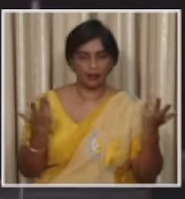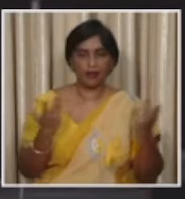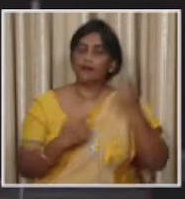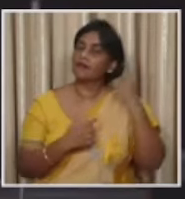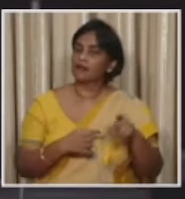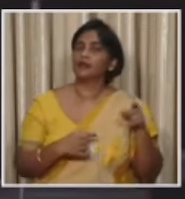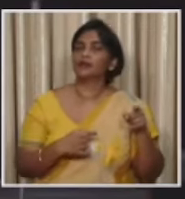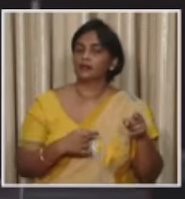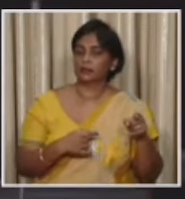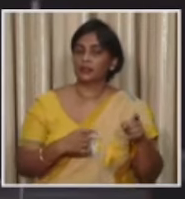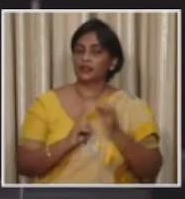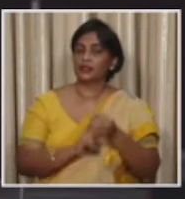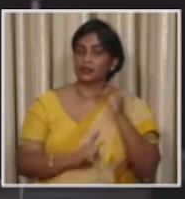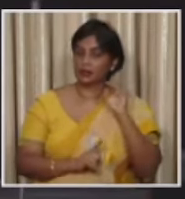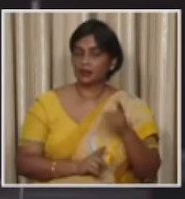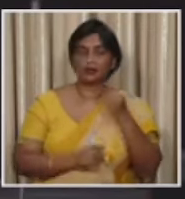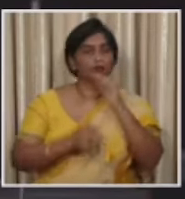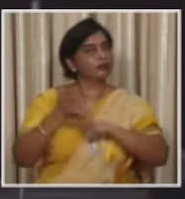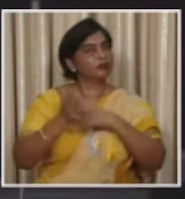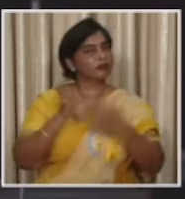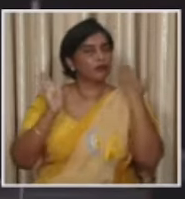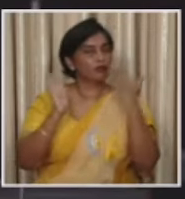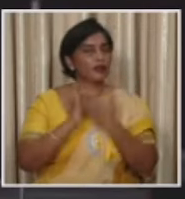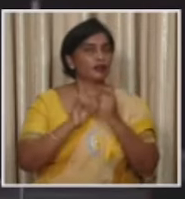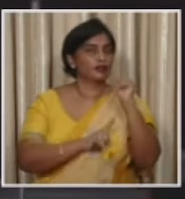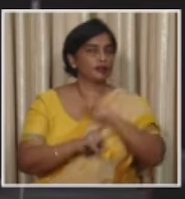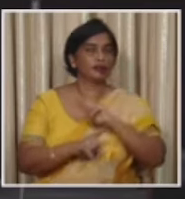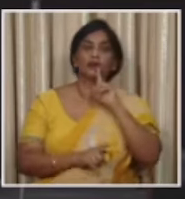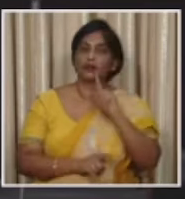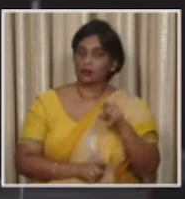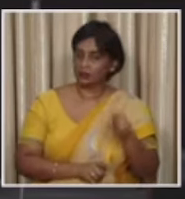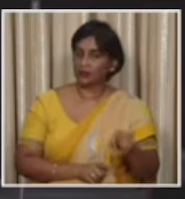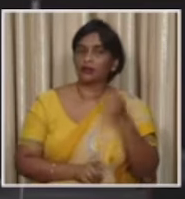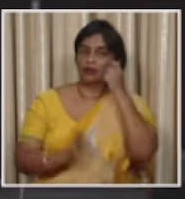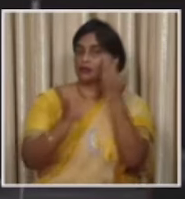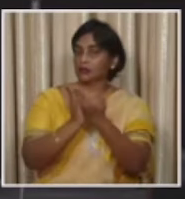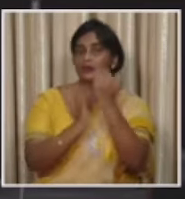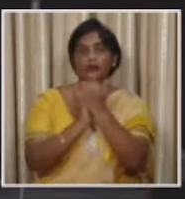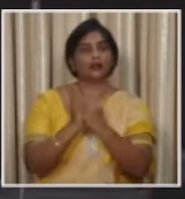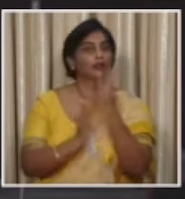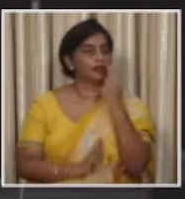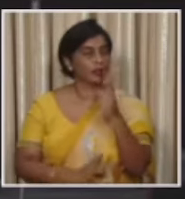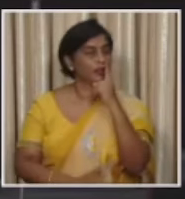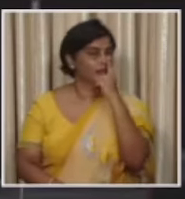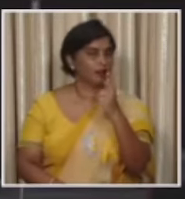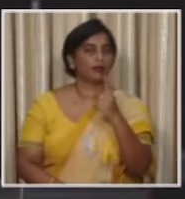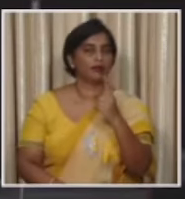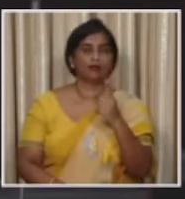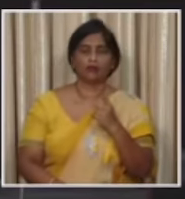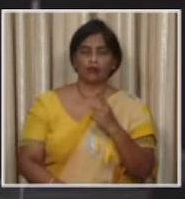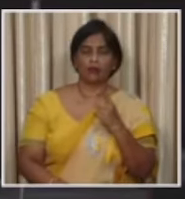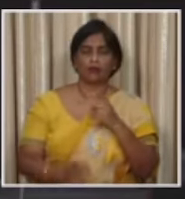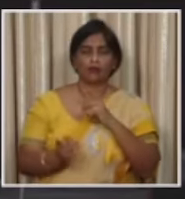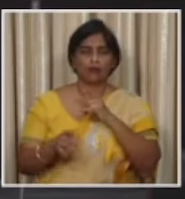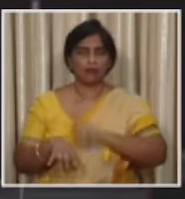හින්දා තමයි ජනාධිපතිතුමා අයවැය ලේඛනයේ පාර්ලිමේන්තුවේ ඉදිරිපත් කරද්දී යෝජනා දෙකක් කරා. එකක් මේ සංක්‍රාන්තික